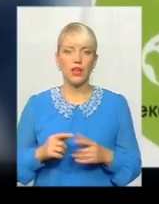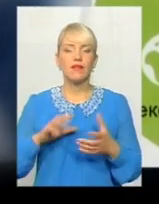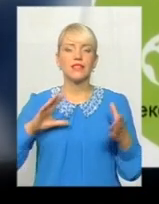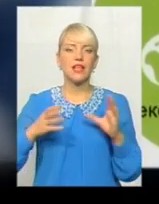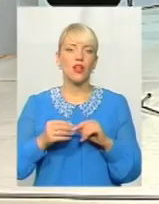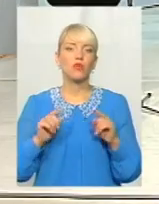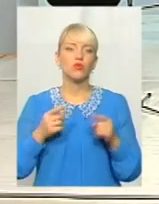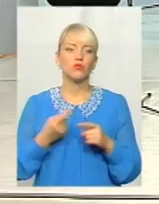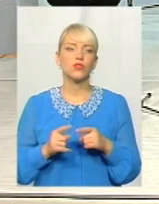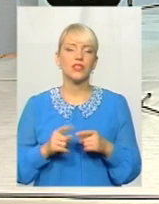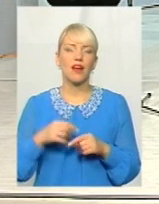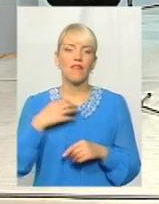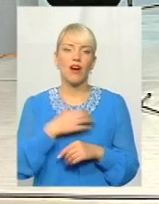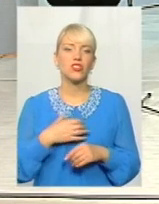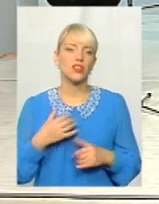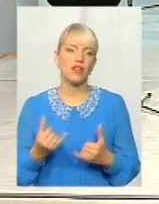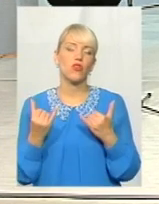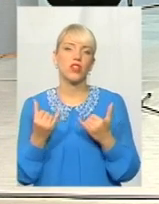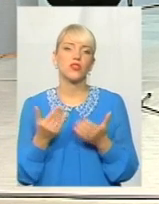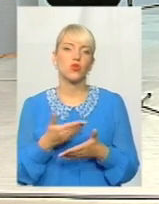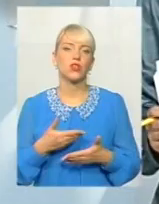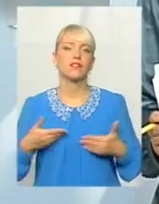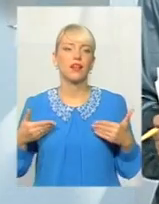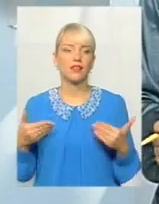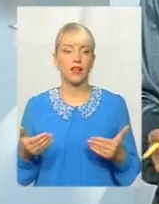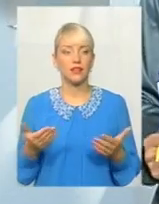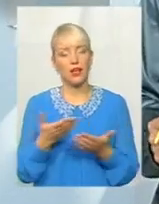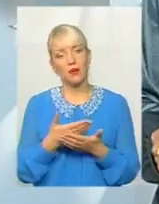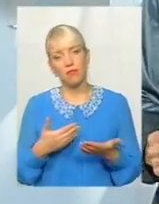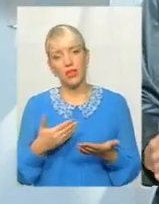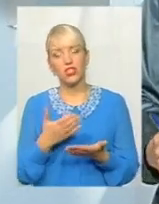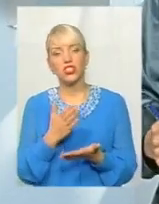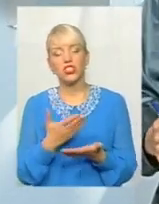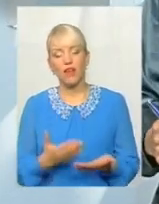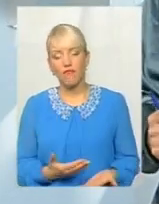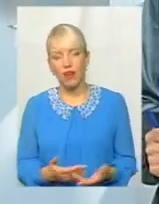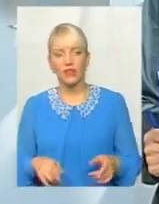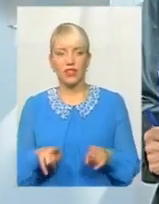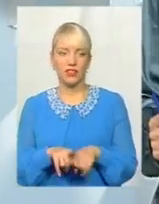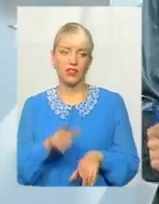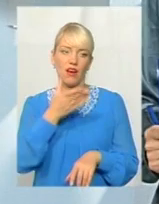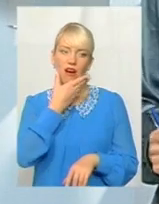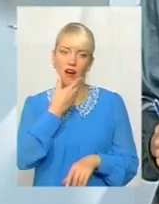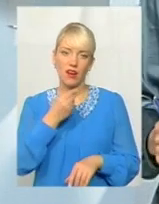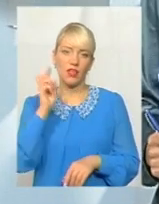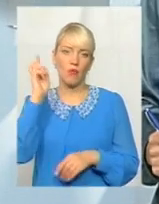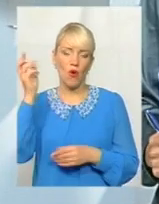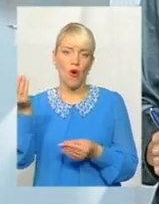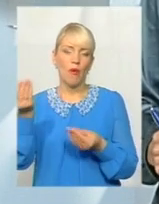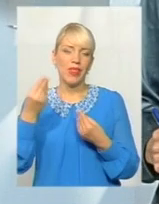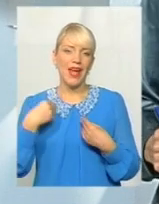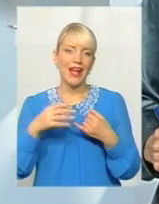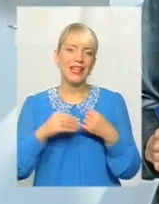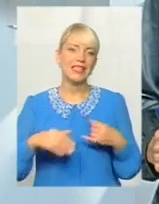Загалом, чому це важливо на сьогодні для нас? Здавалося б, ми живемо в такій досить гарній, Богом даній землі,